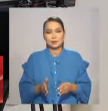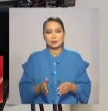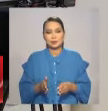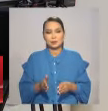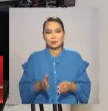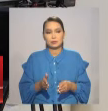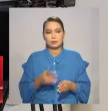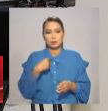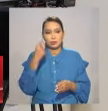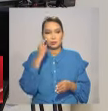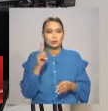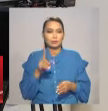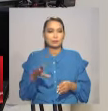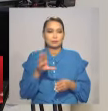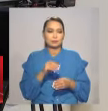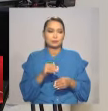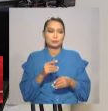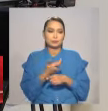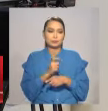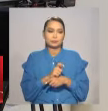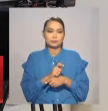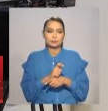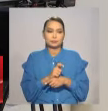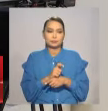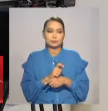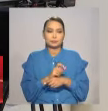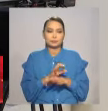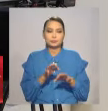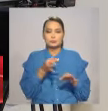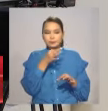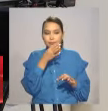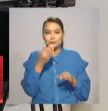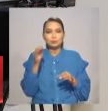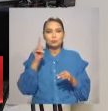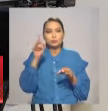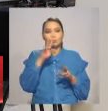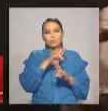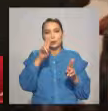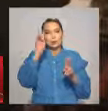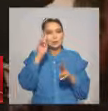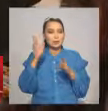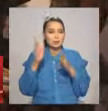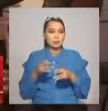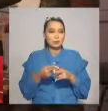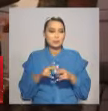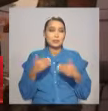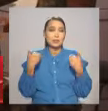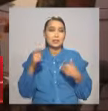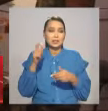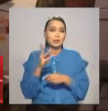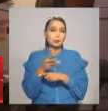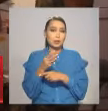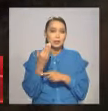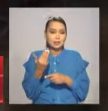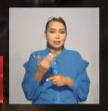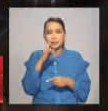мы знали, у нас же очень много героев, а никто об них не знает. И это будет первая ласточка. Героя пожарного играет